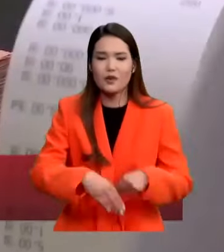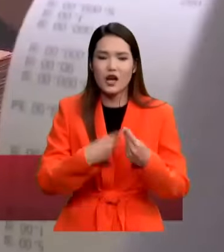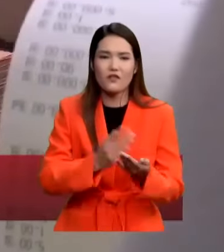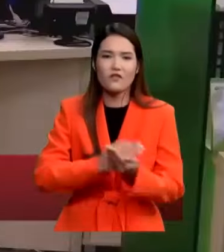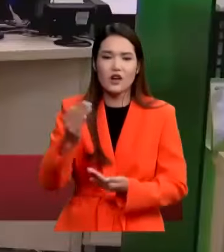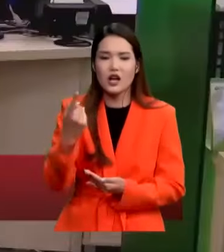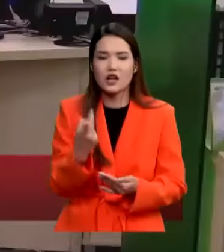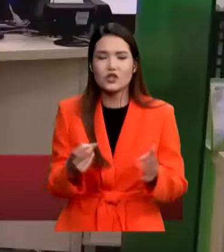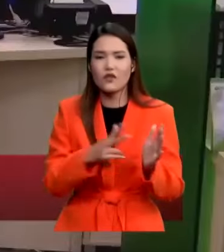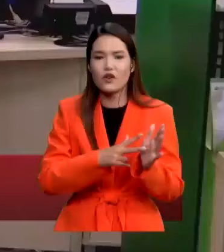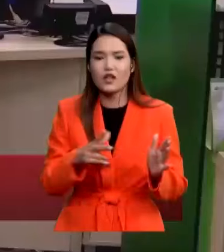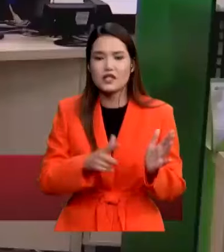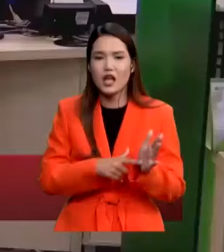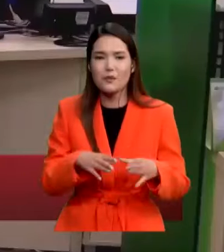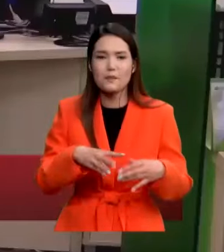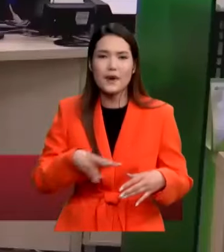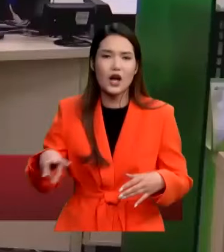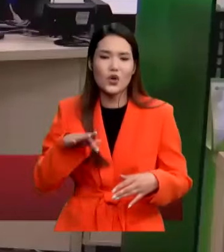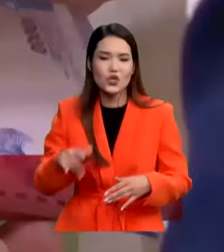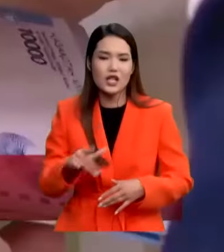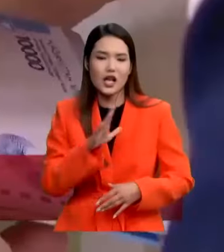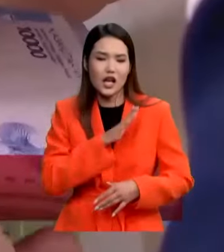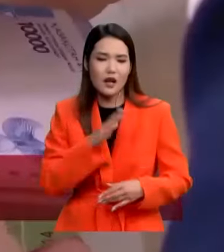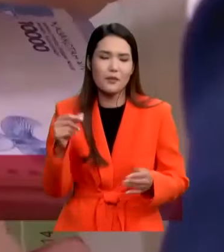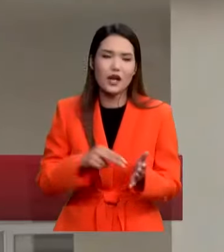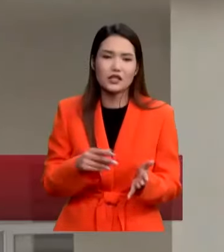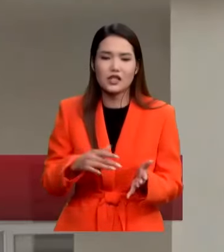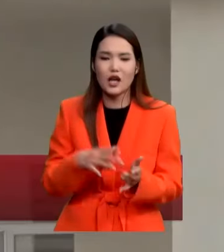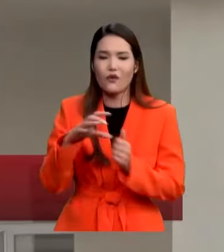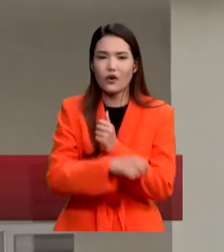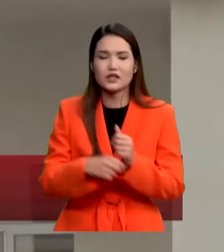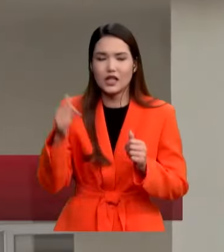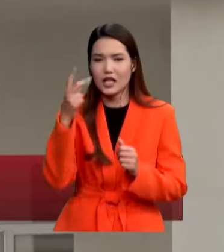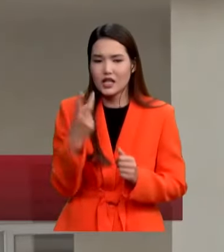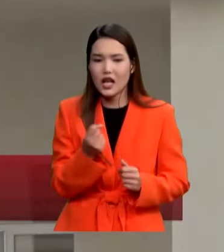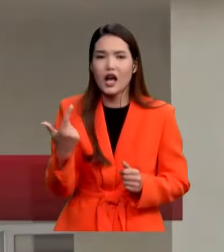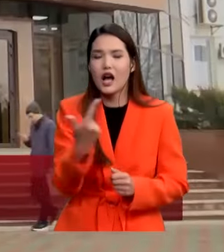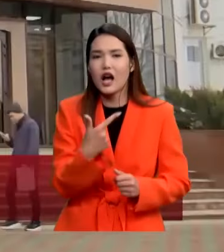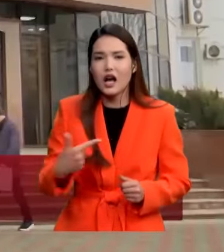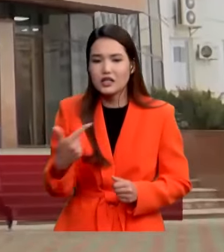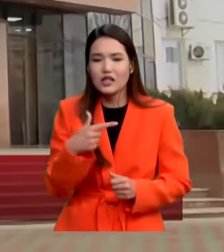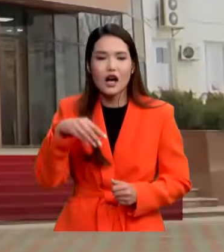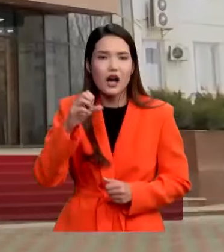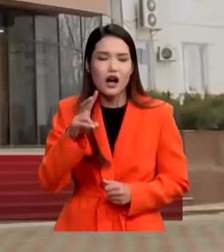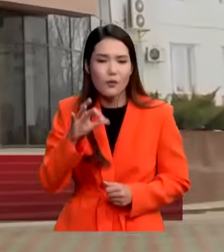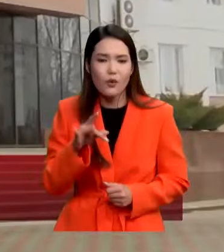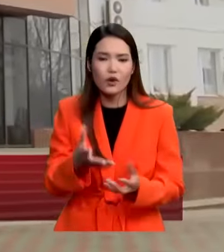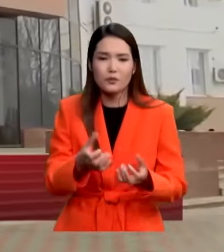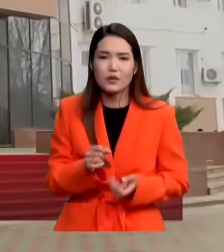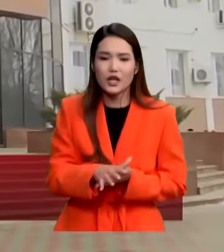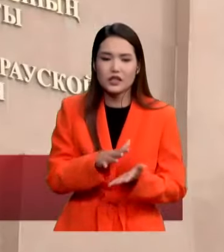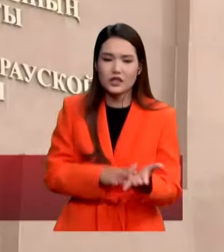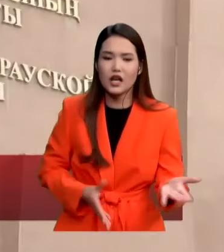свыше 187 миллионов тенге. Выплаты начнутся в конце недели. Ну а в Атрауской и Акмолинской областях прием заявок